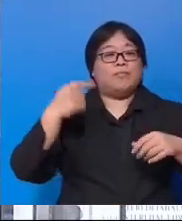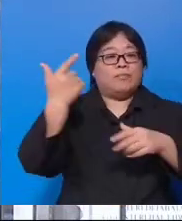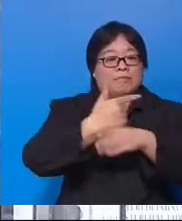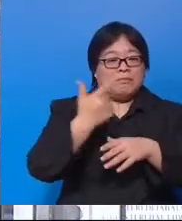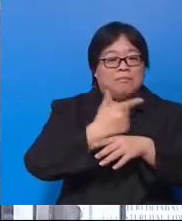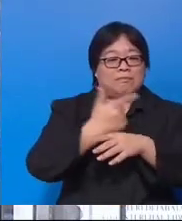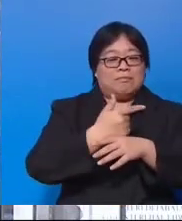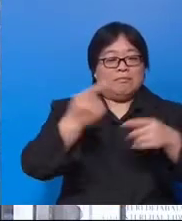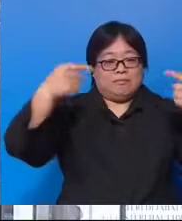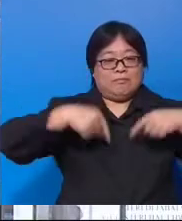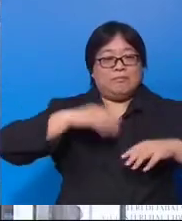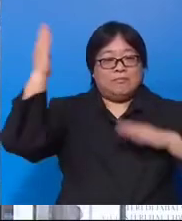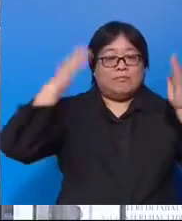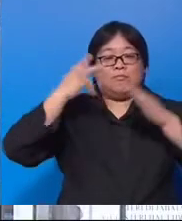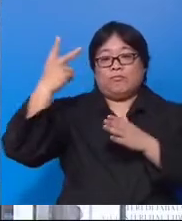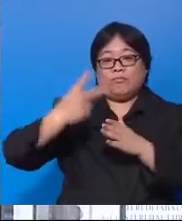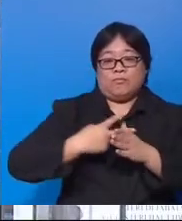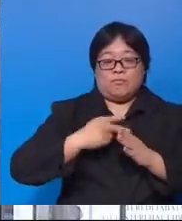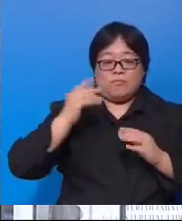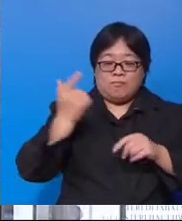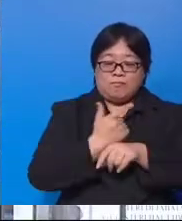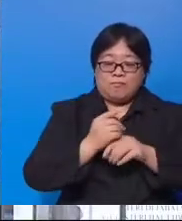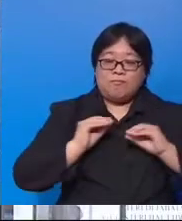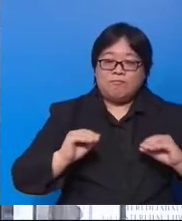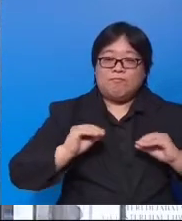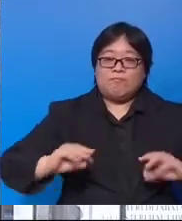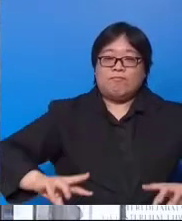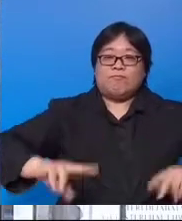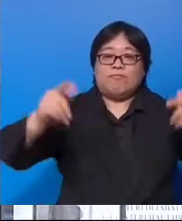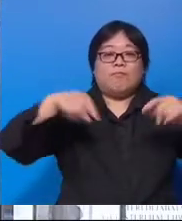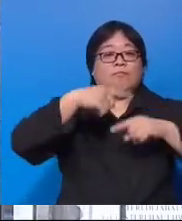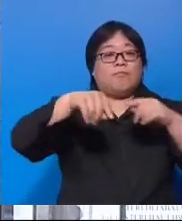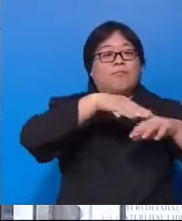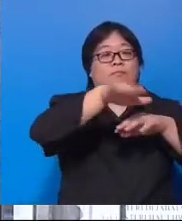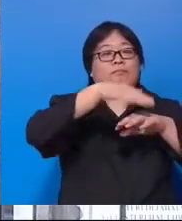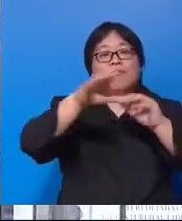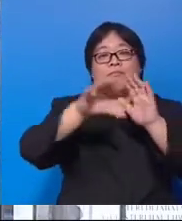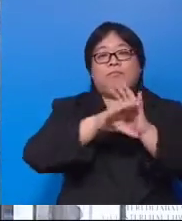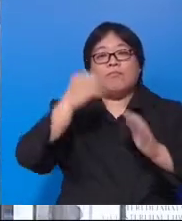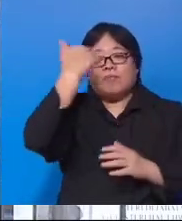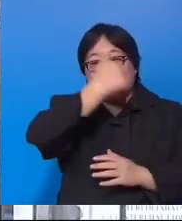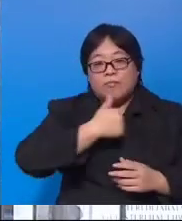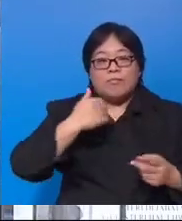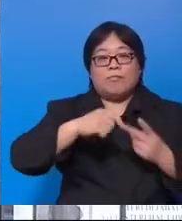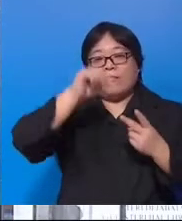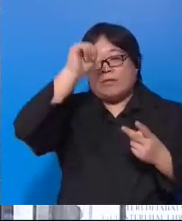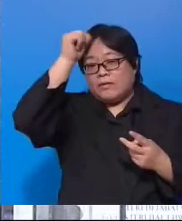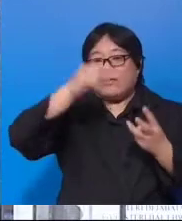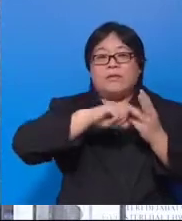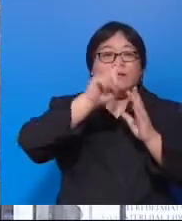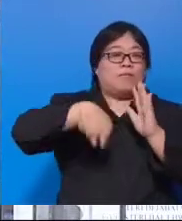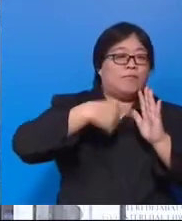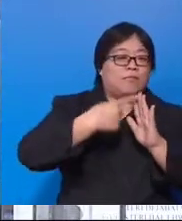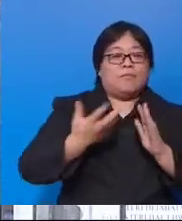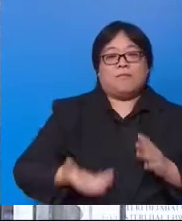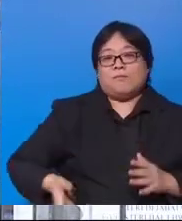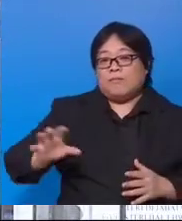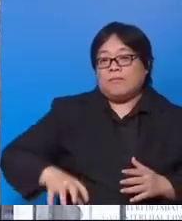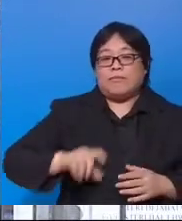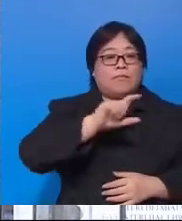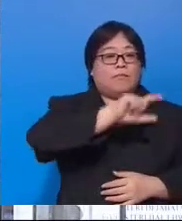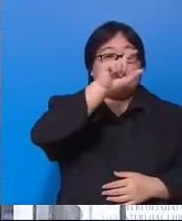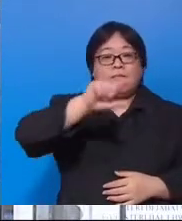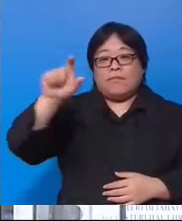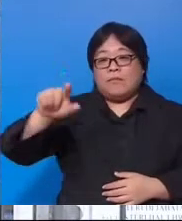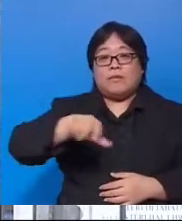2 bulan di Malaysia untuk kita memastikan ketika mana mereka berada di Afrika, di India, di Sri Lanka, di Bangladesh, di Nepal dan